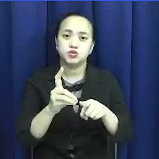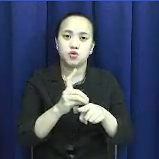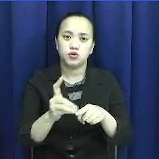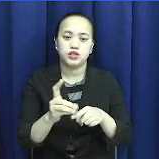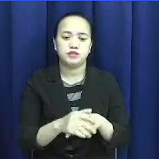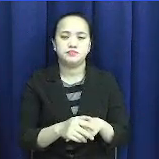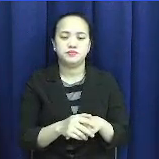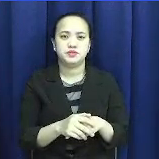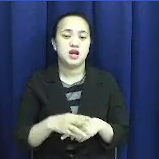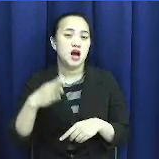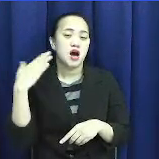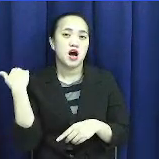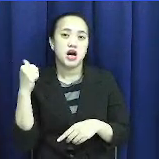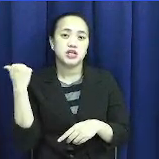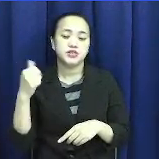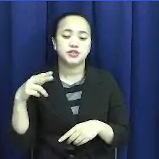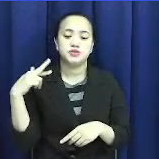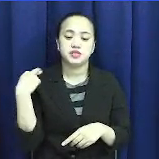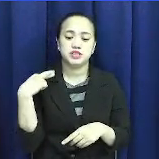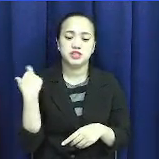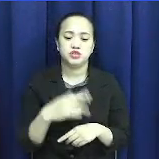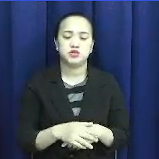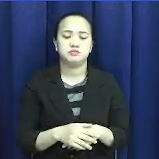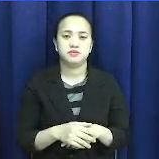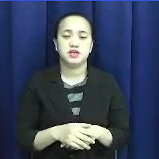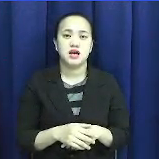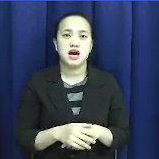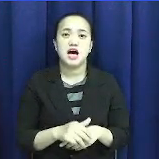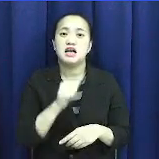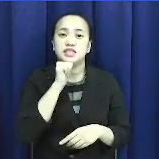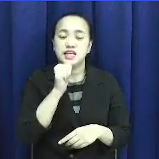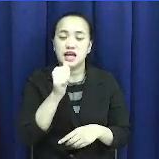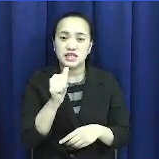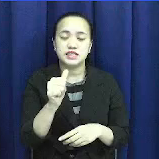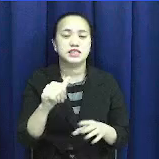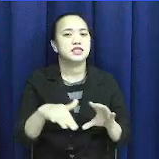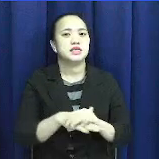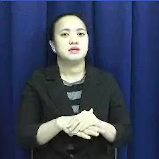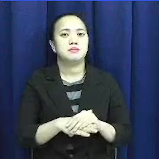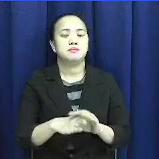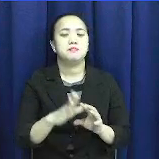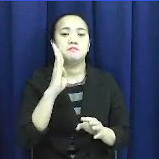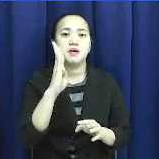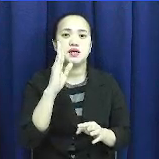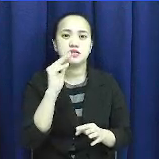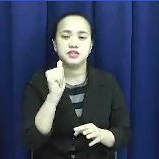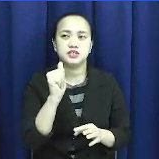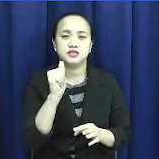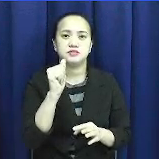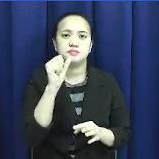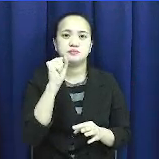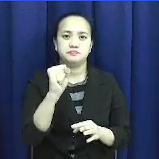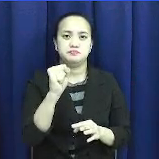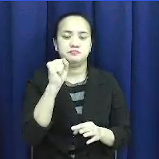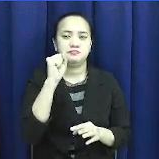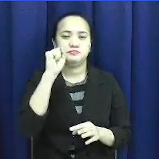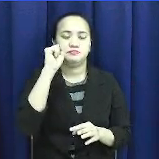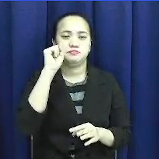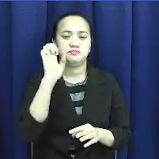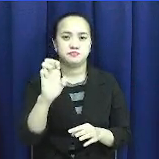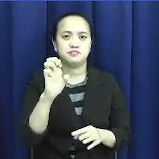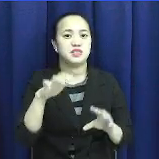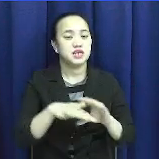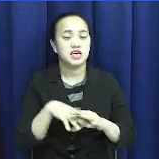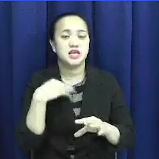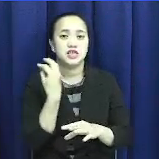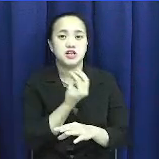po base sa ginawa ng iba or base sa paniniwala ng iba. Tayo po ay magsusulit sa Panginoon base doon sa